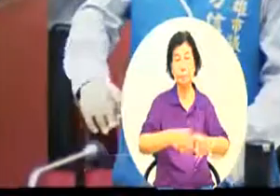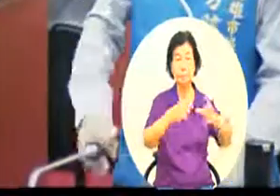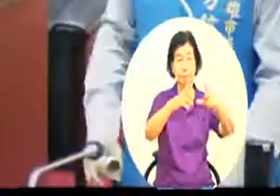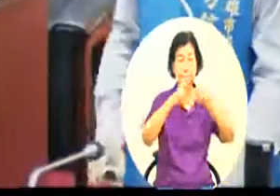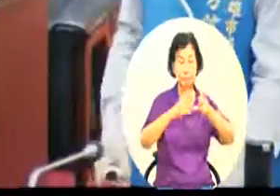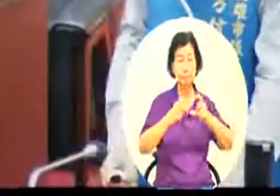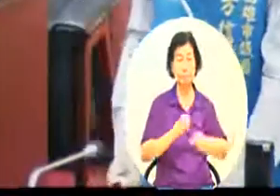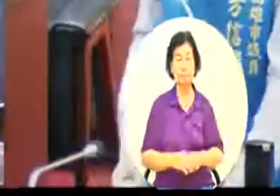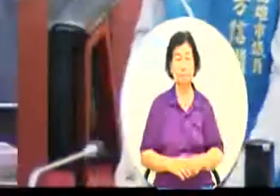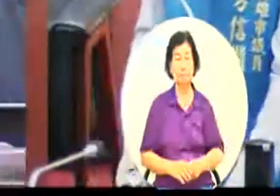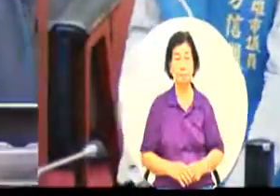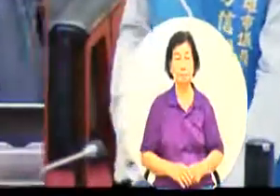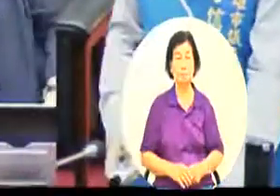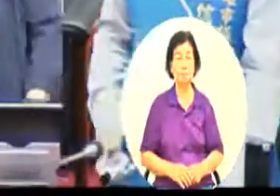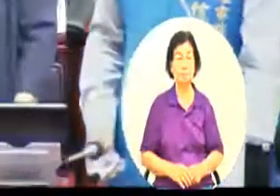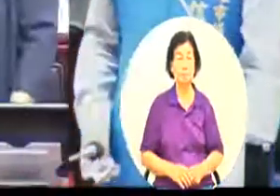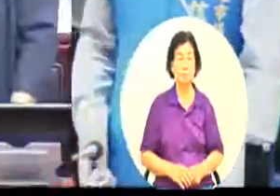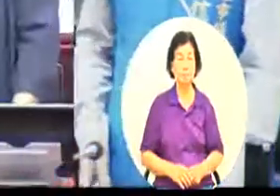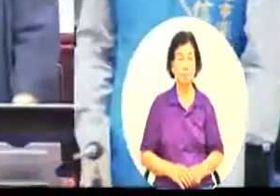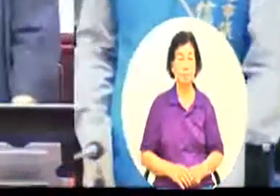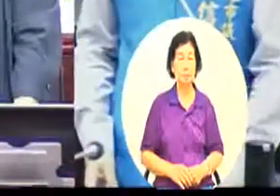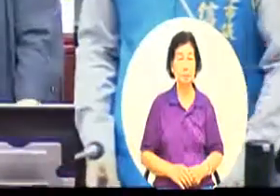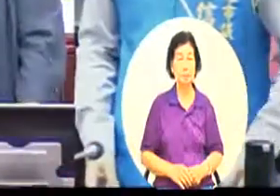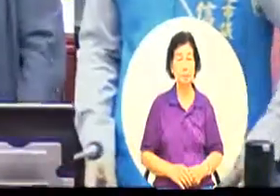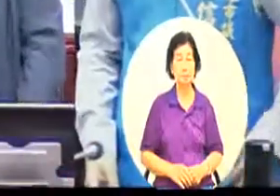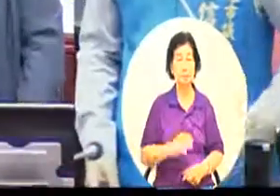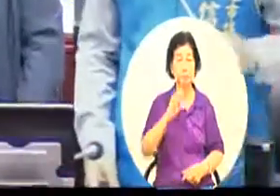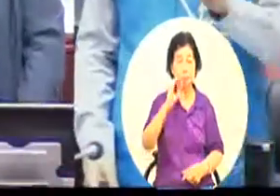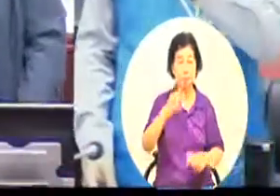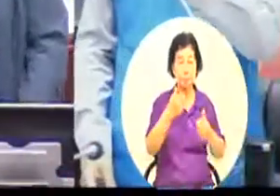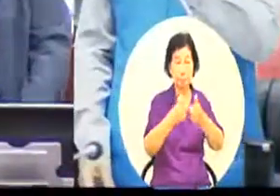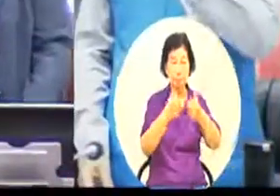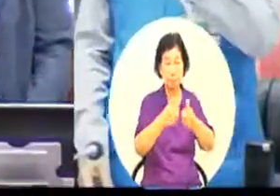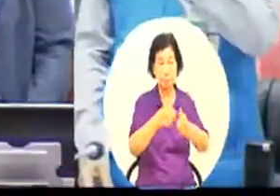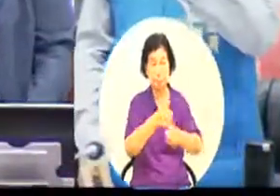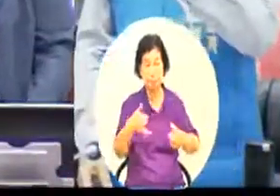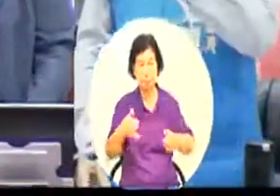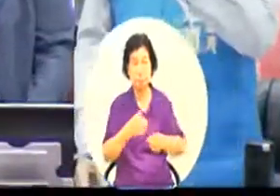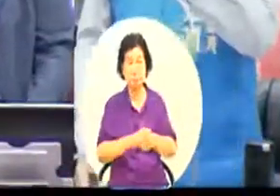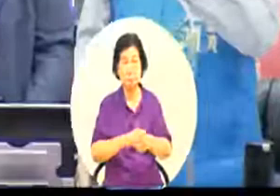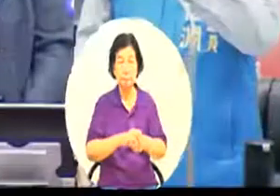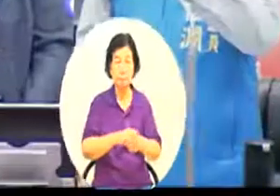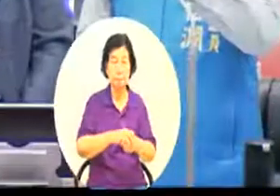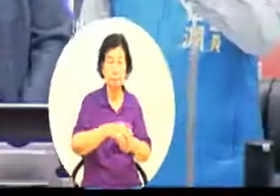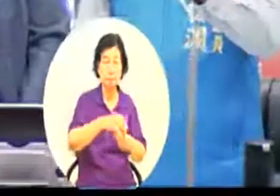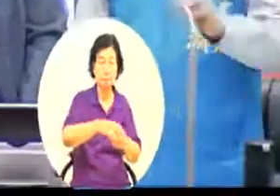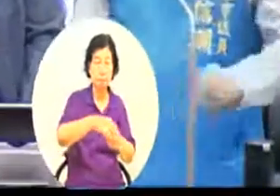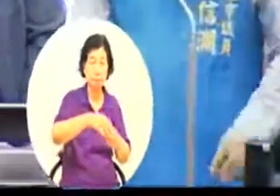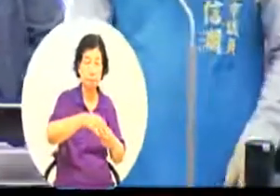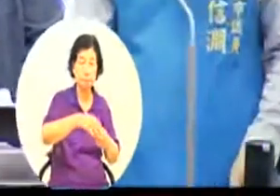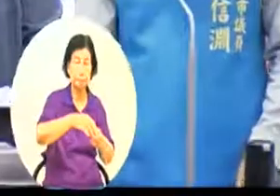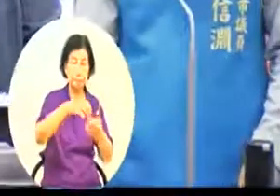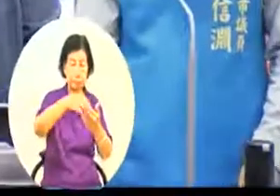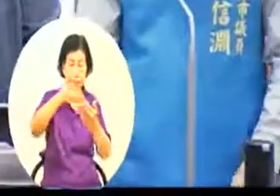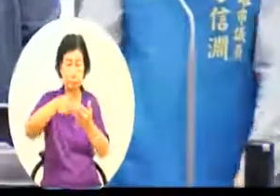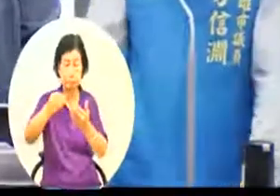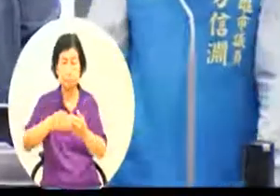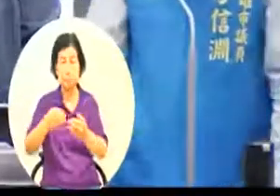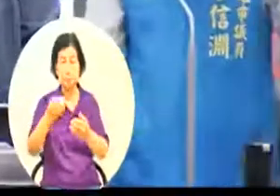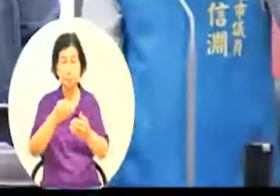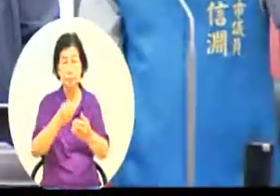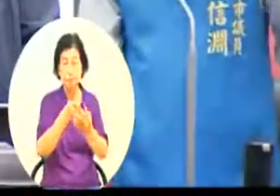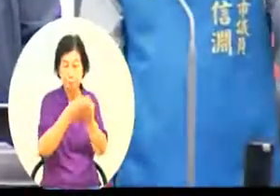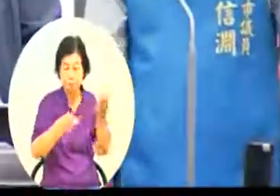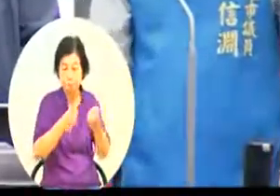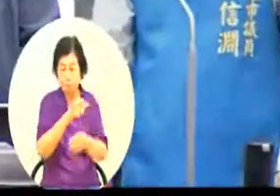哈。当然，荒议员提的若干的地点，确实，有些地